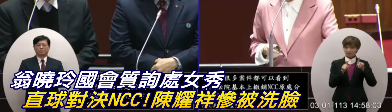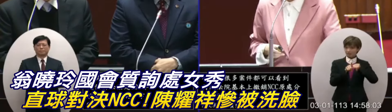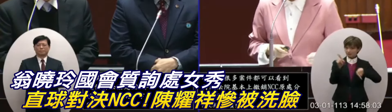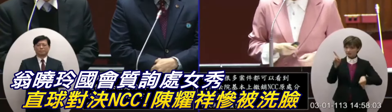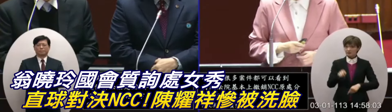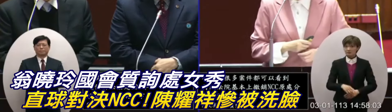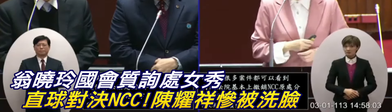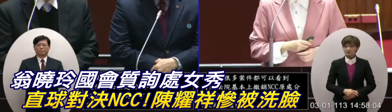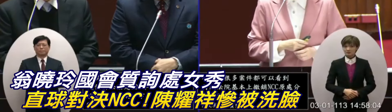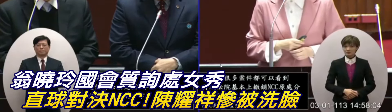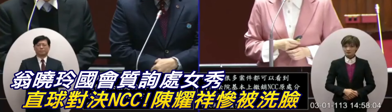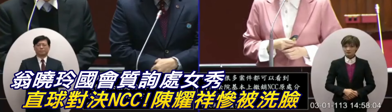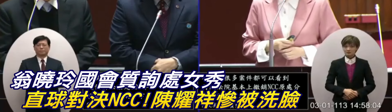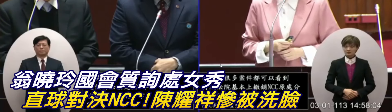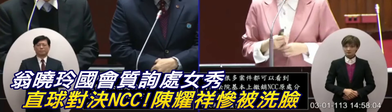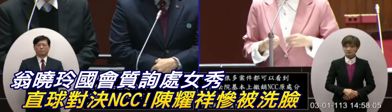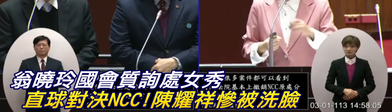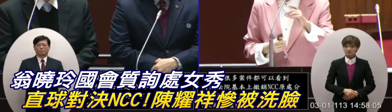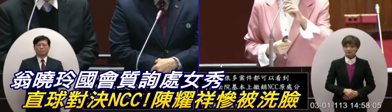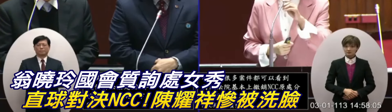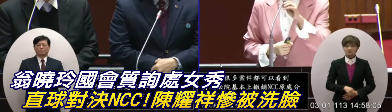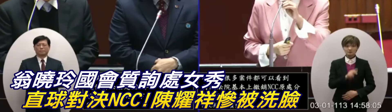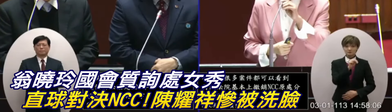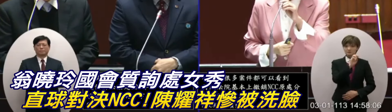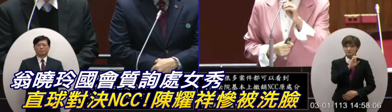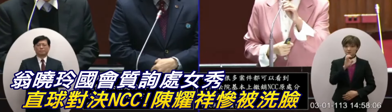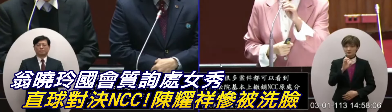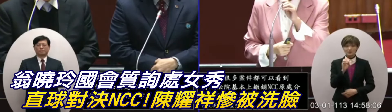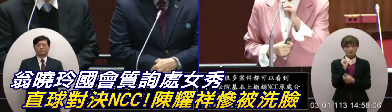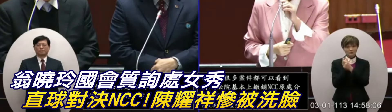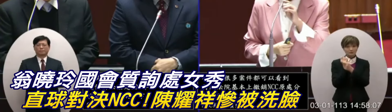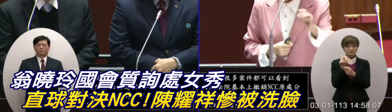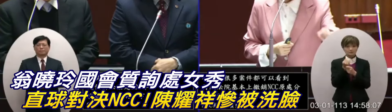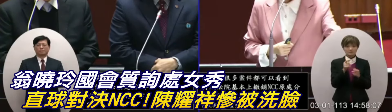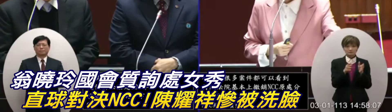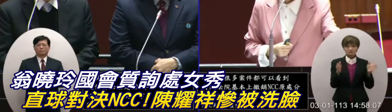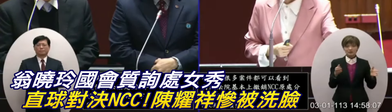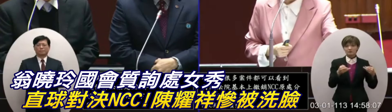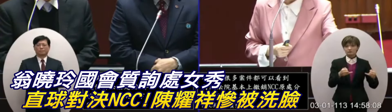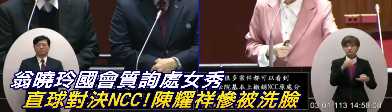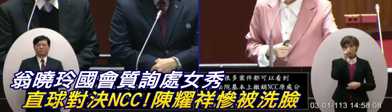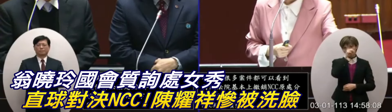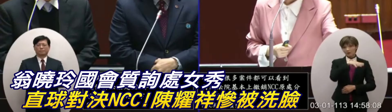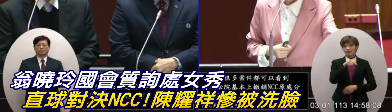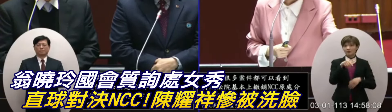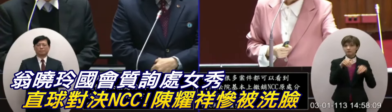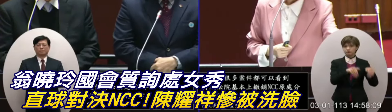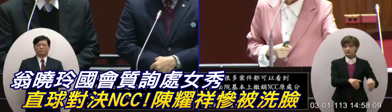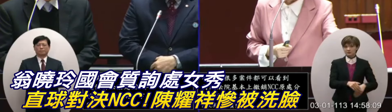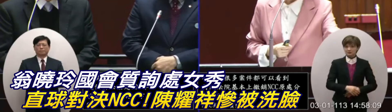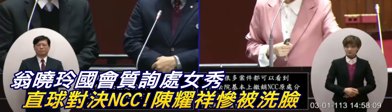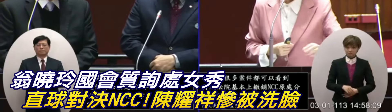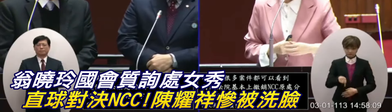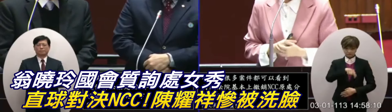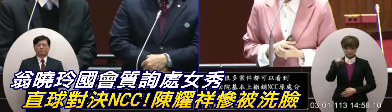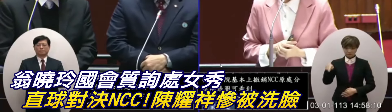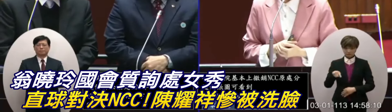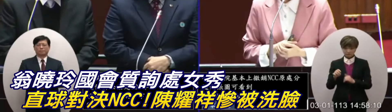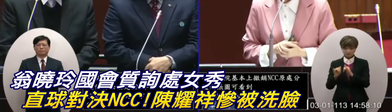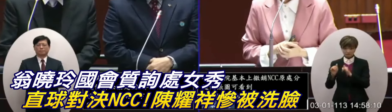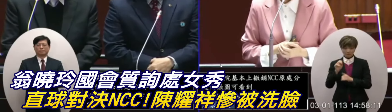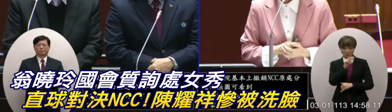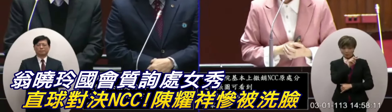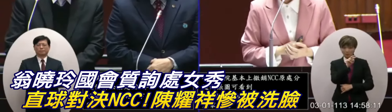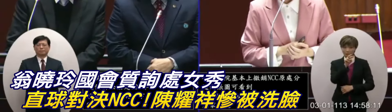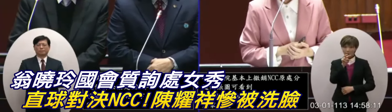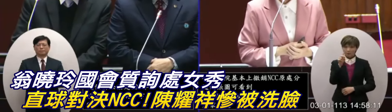差。那当然 NCC 这几年的施政不佳的，这个是这个大家社会普